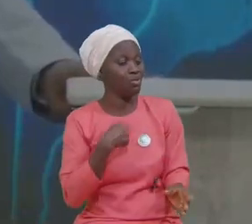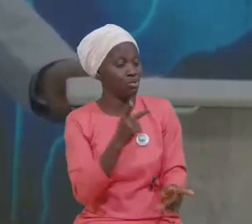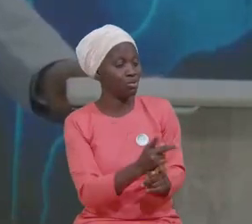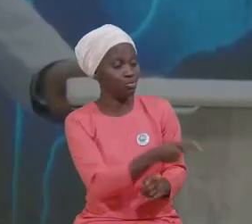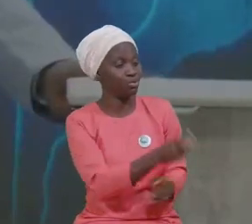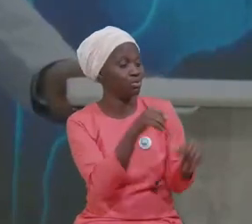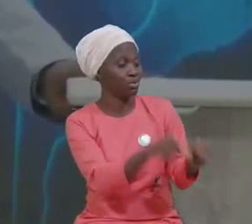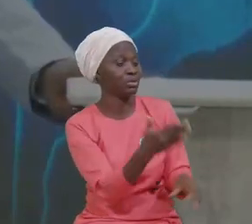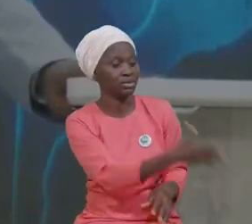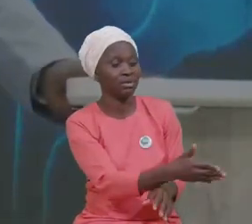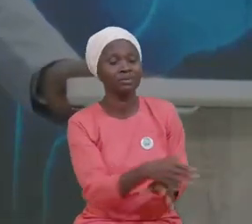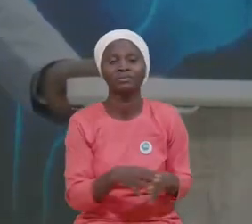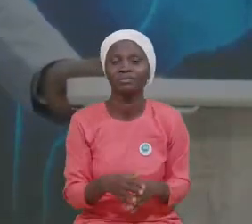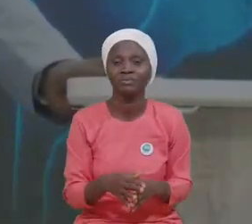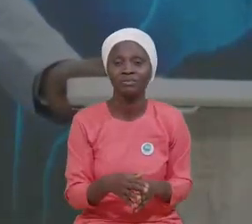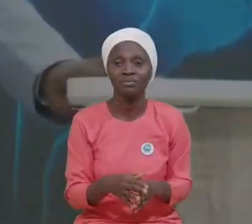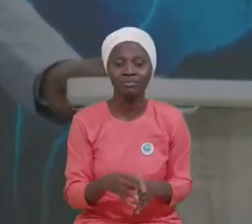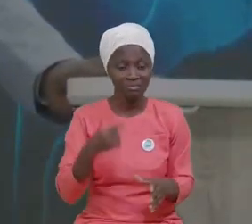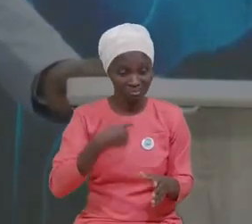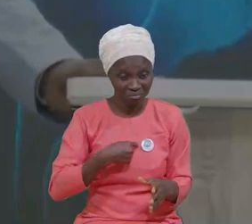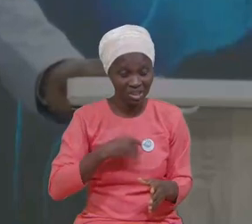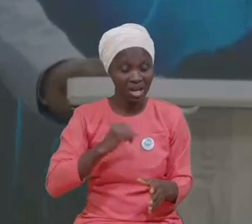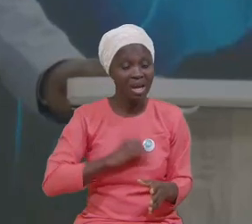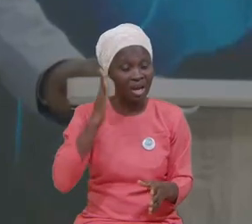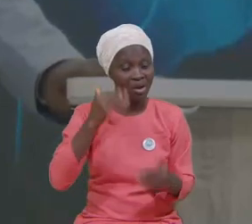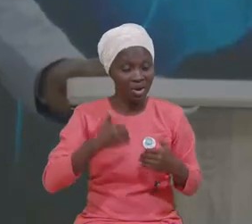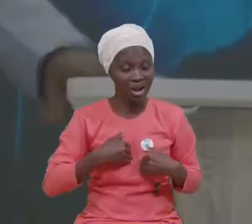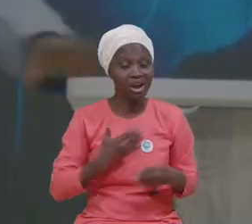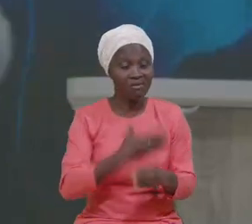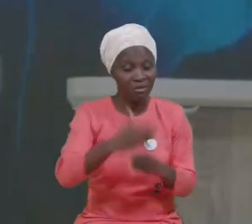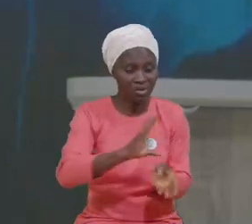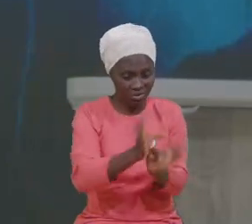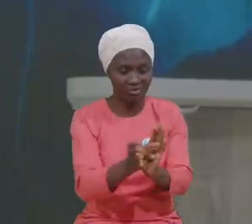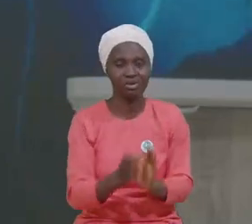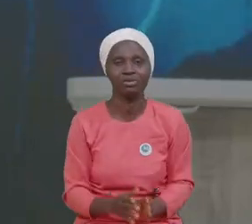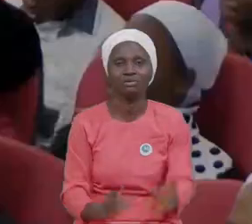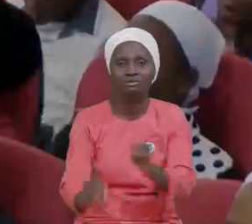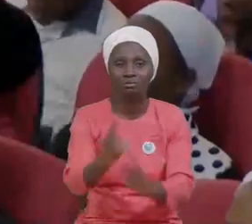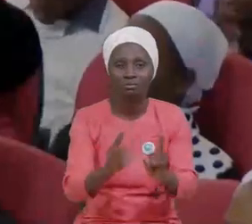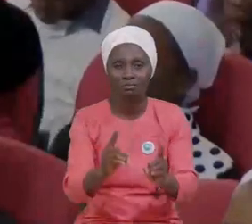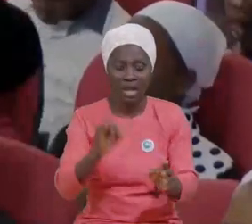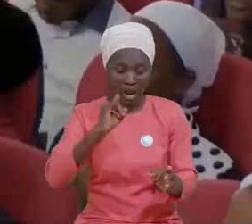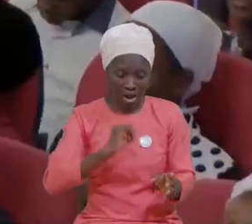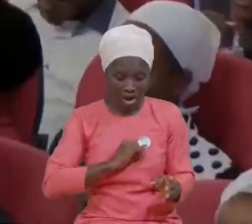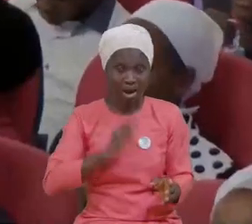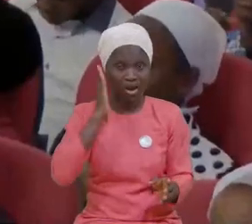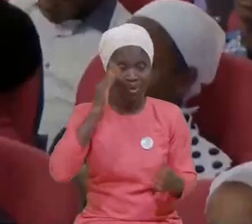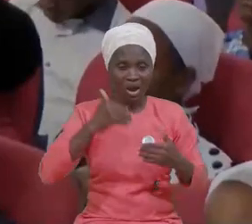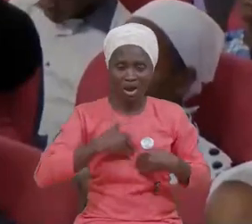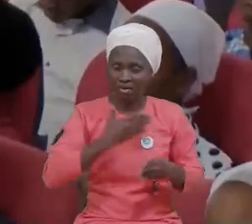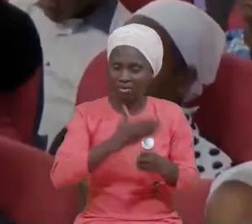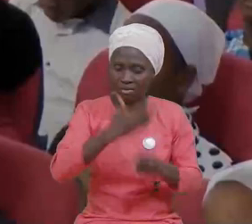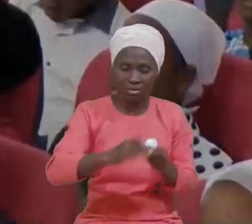t'avons placé. Je vais avoir une conversion totale. Dis-le pour toi-même.